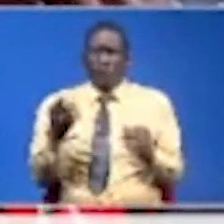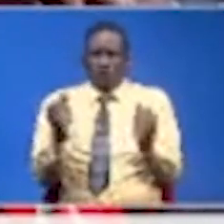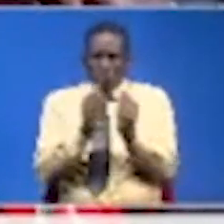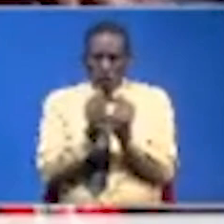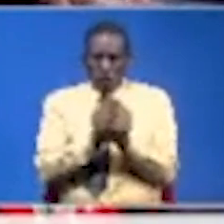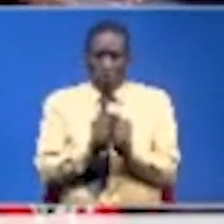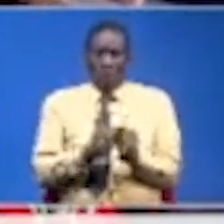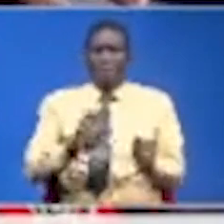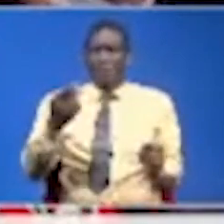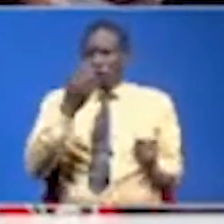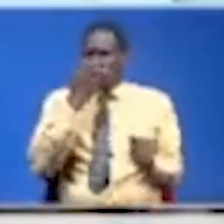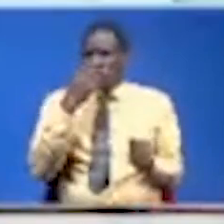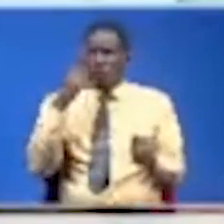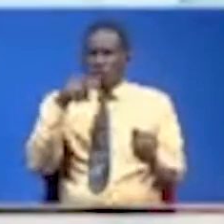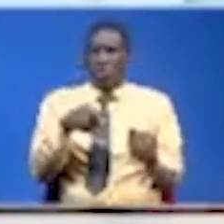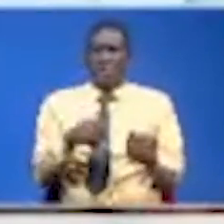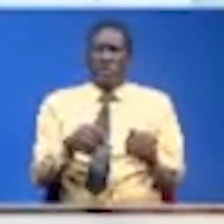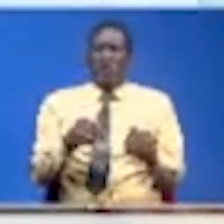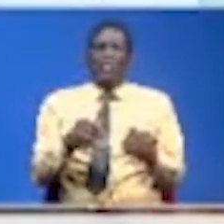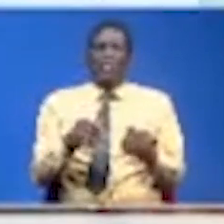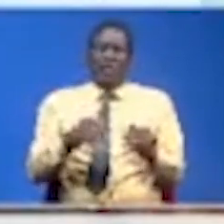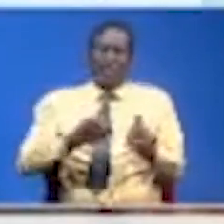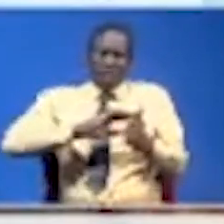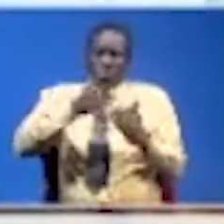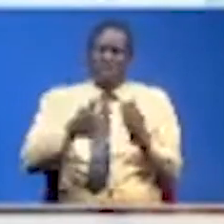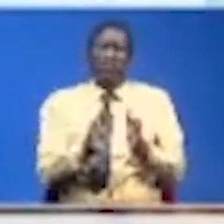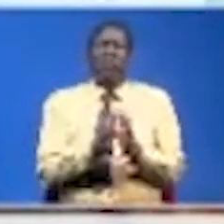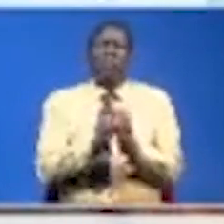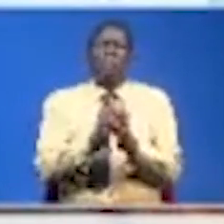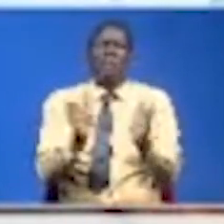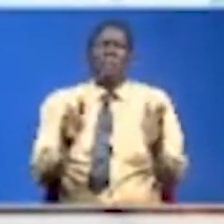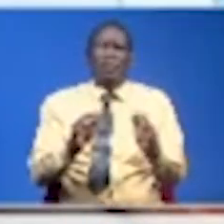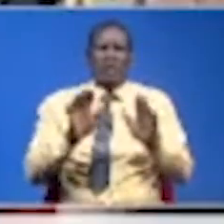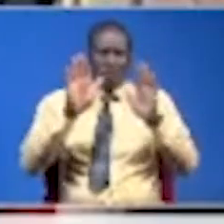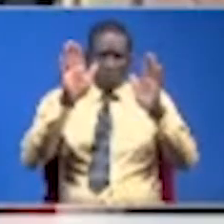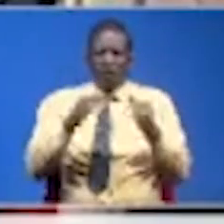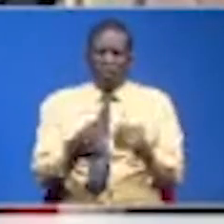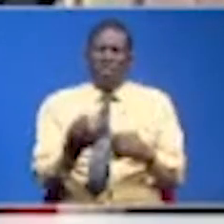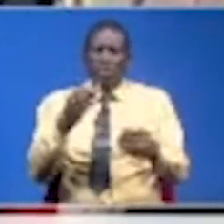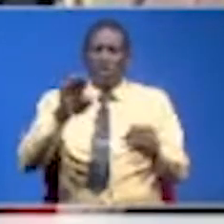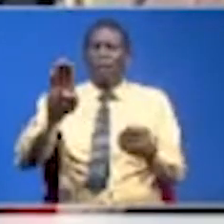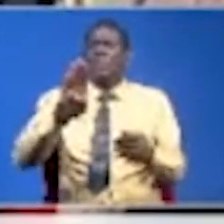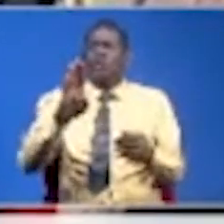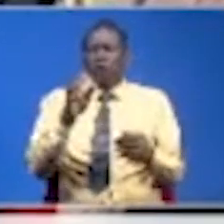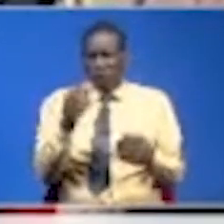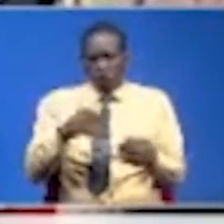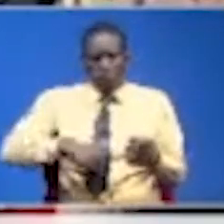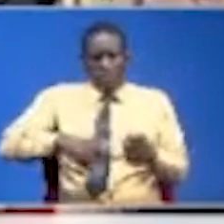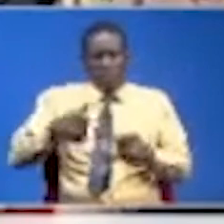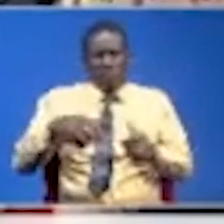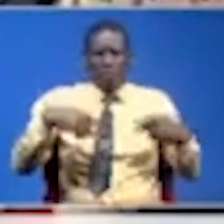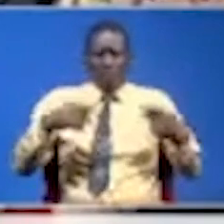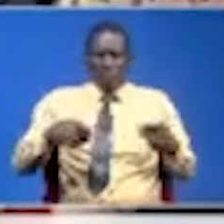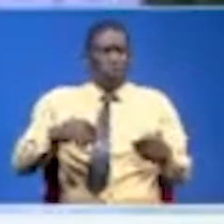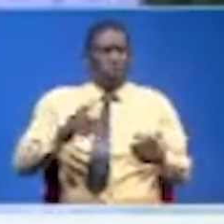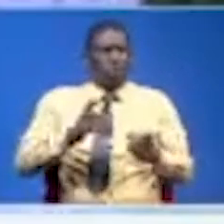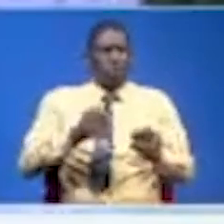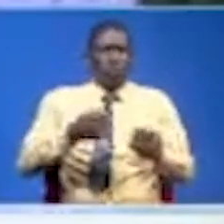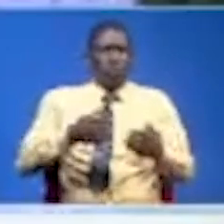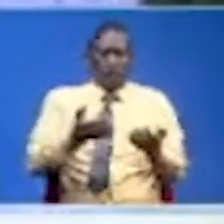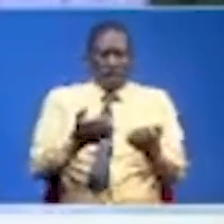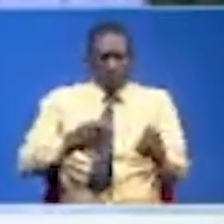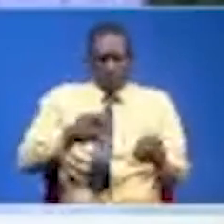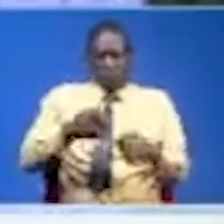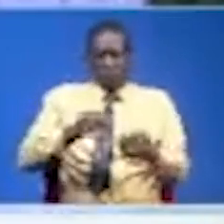bima ya afya kwa umma sasa ni bambam. Shilingi bilioni 3 za kuwalipa wanaoidai serikali zitafanya yote kwa shwari. In a matter